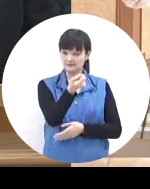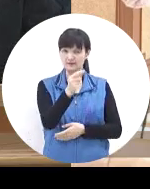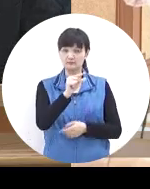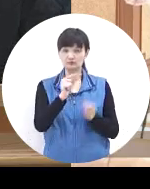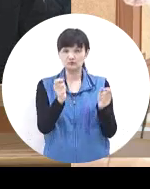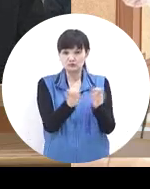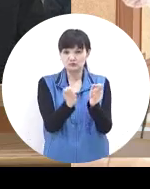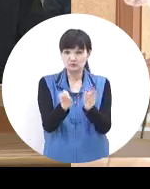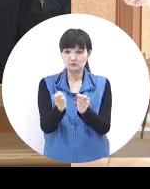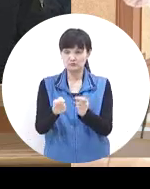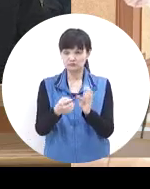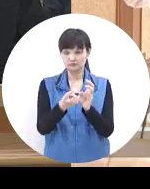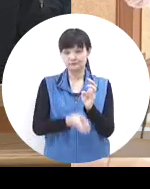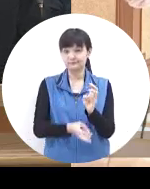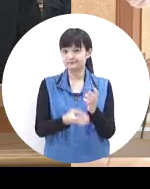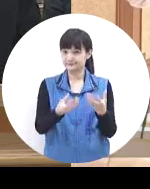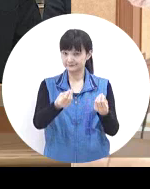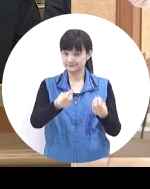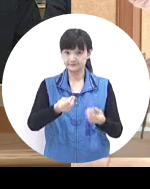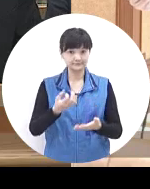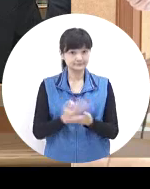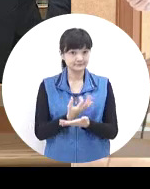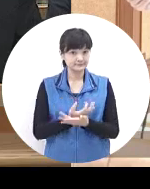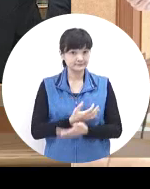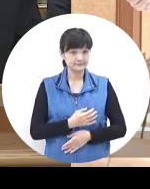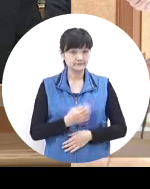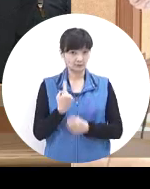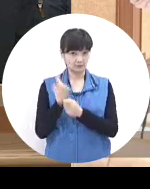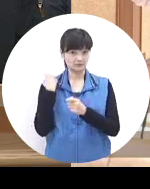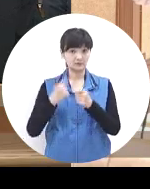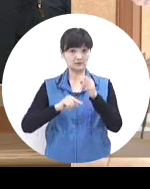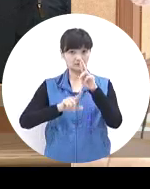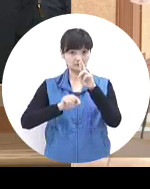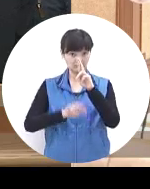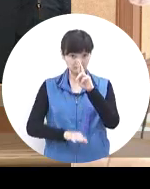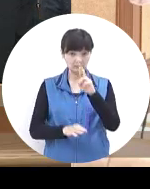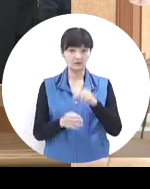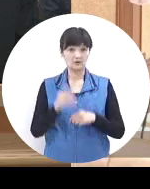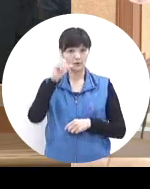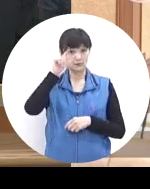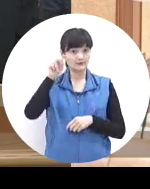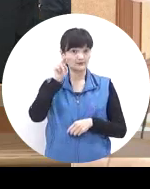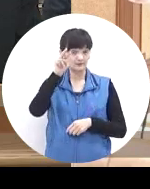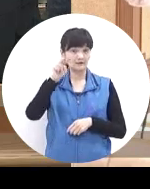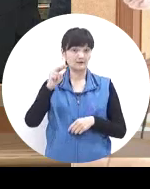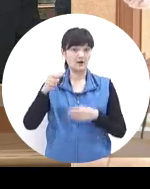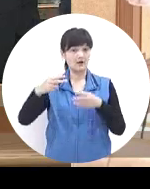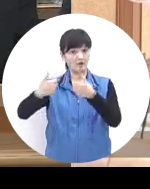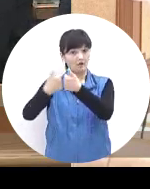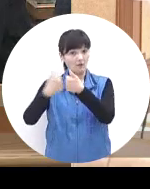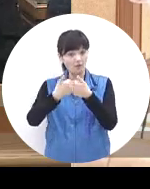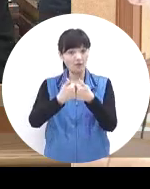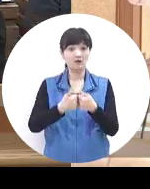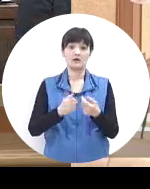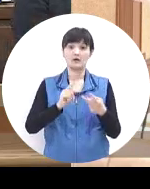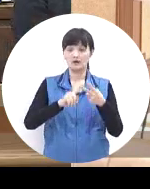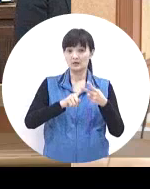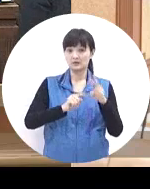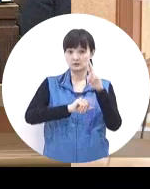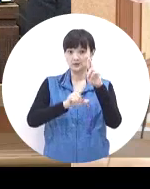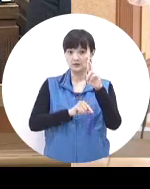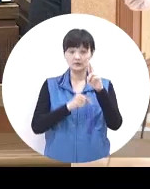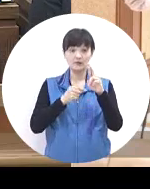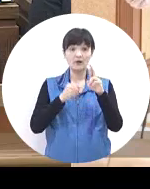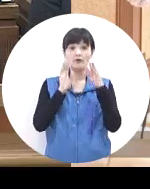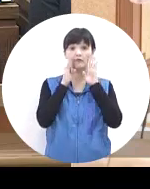的这个概括性的说法。而去年底，不论是远见高峰会，还是12月您的粉专上面